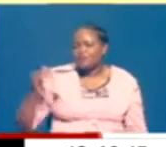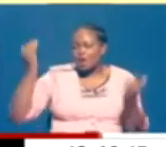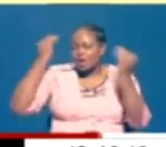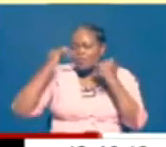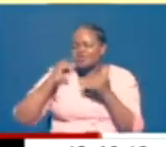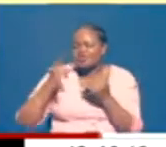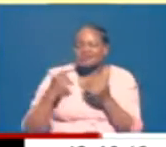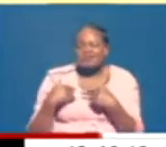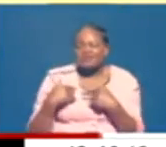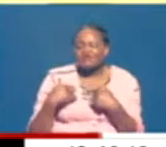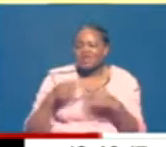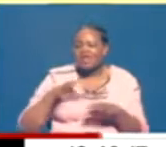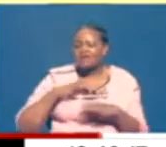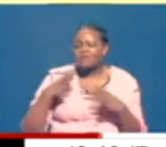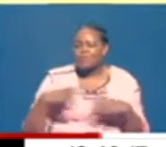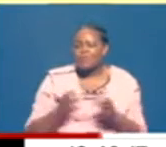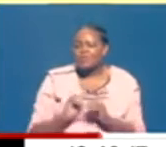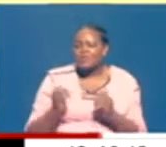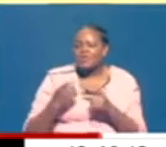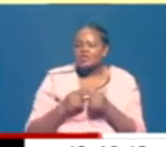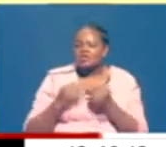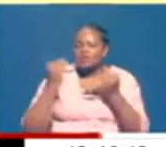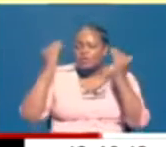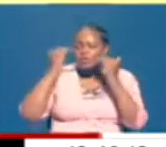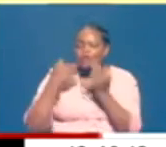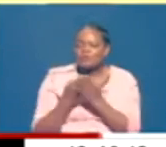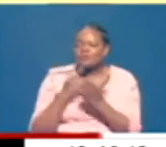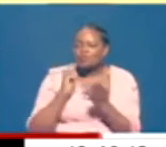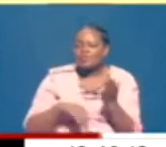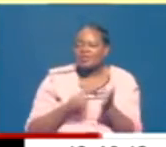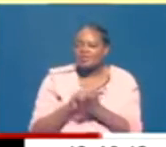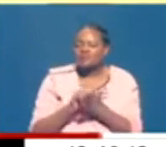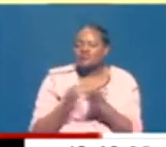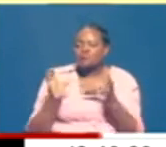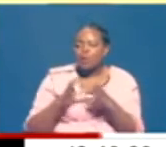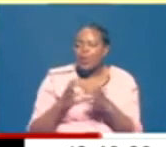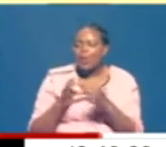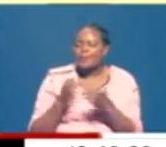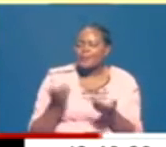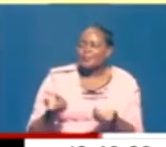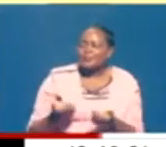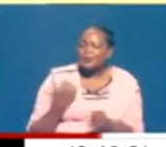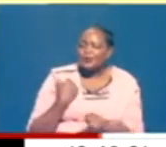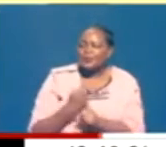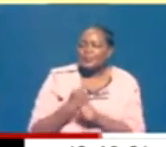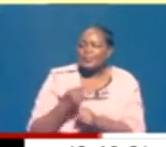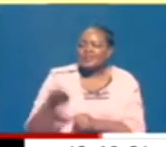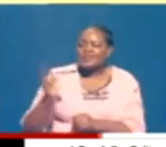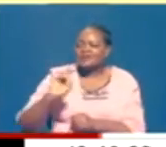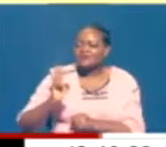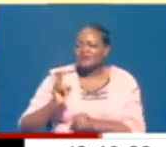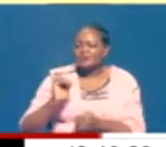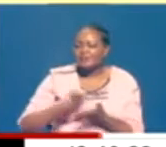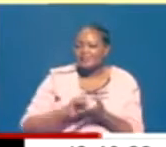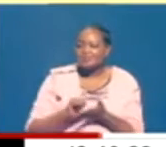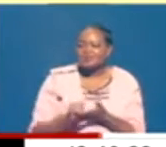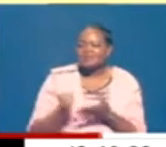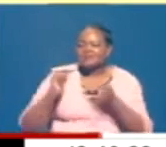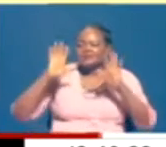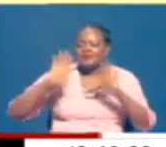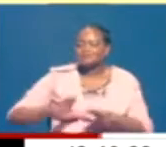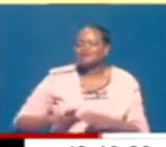hiyo quorum. Na Court of Appeal pia wakasema kwamba quorum ya kufanya hiyo referendum ambaye ni kitu muhimu